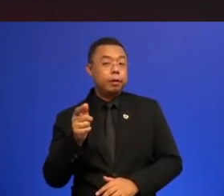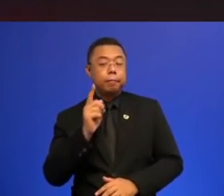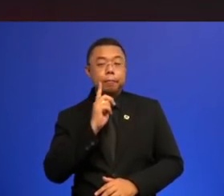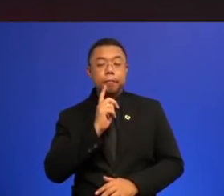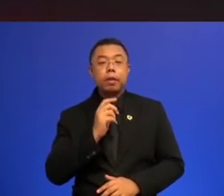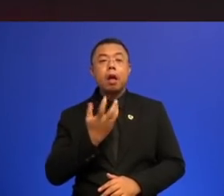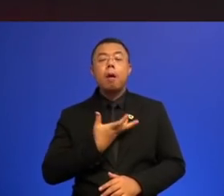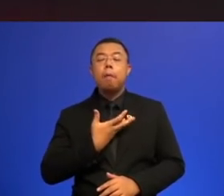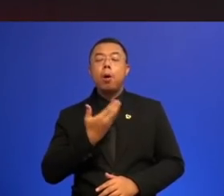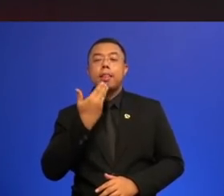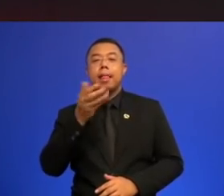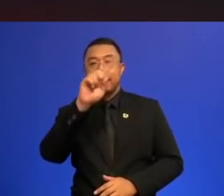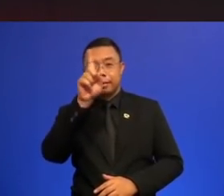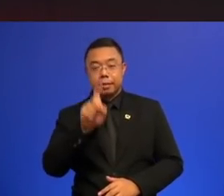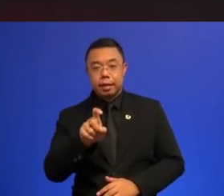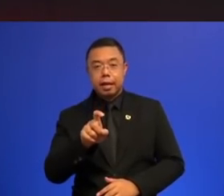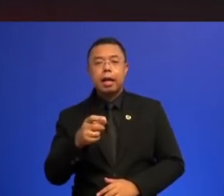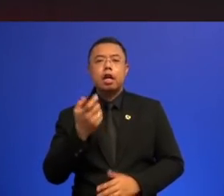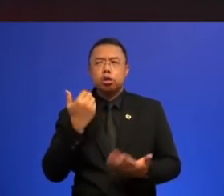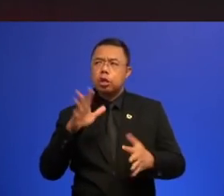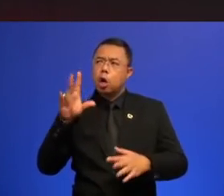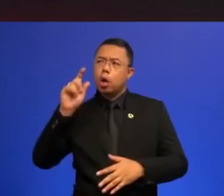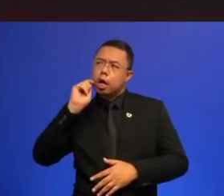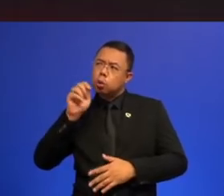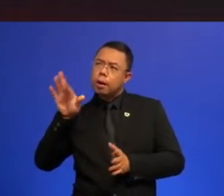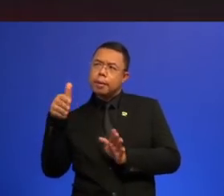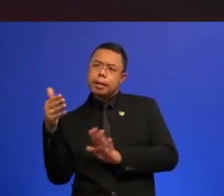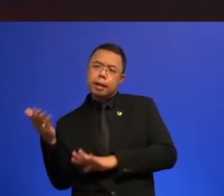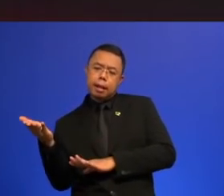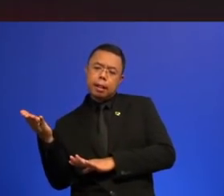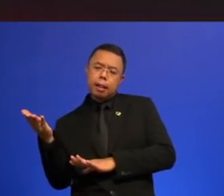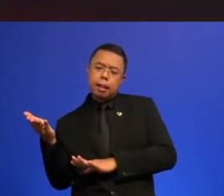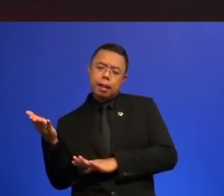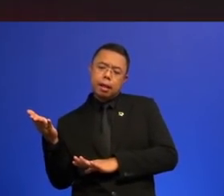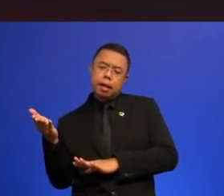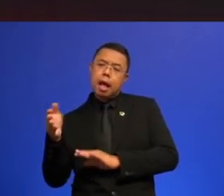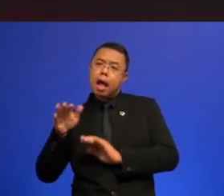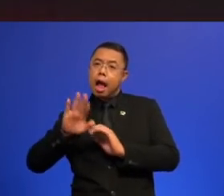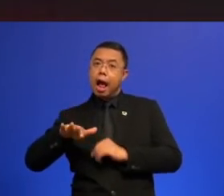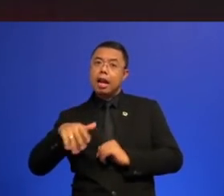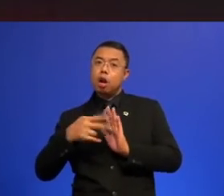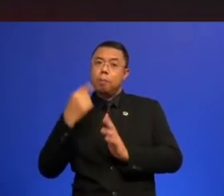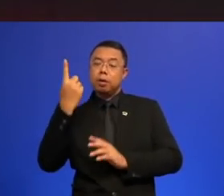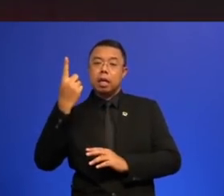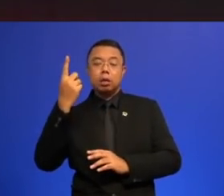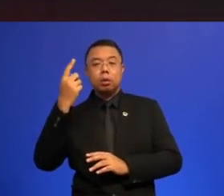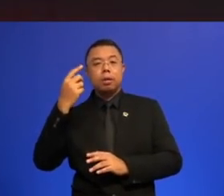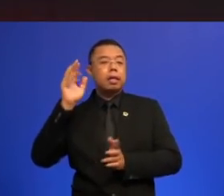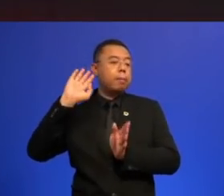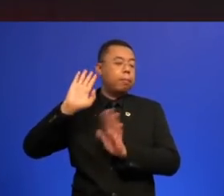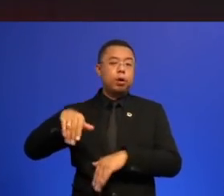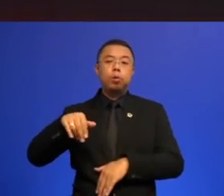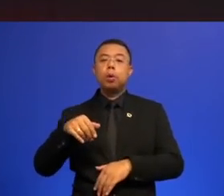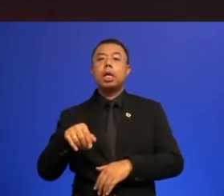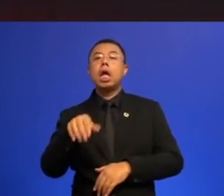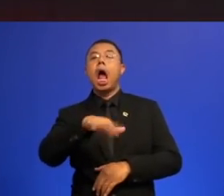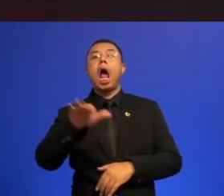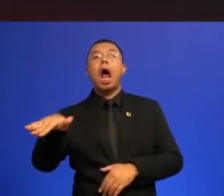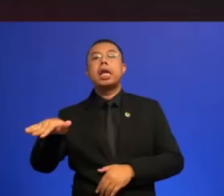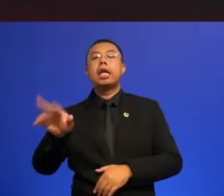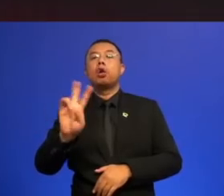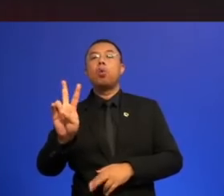Pak, mohon penjelasan tanggapannya. Setelah orang tuanya meninggal, anak tertua tidak peduli pada kehidupan dua adiknya.